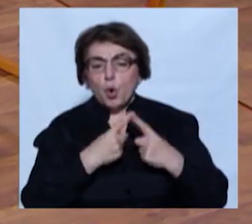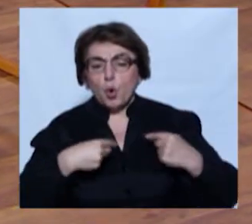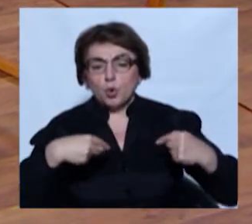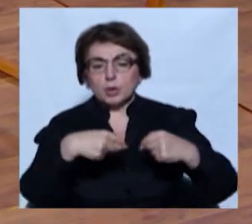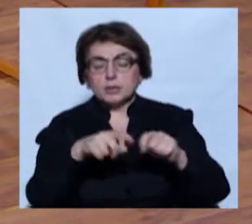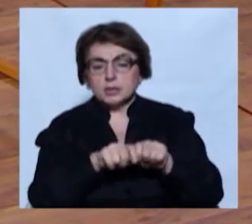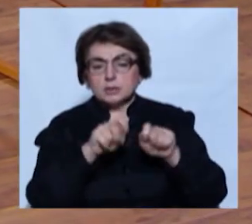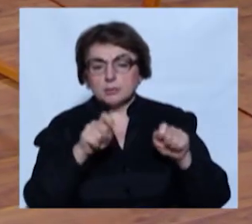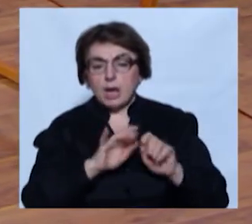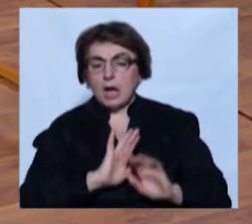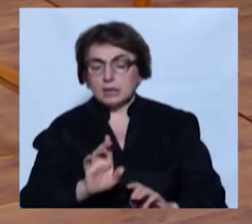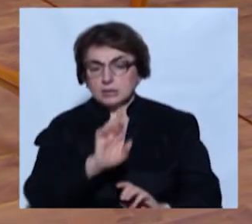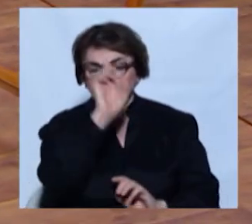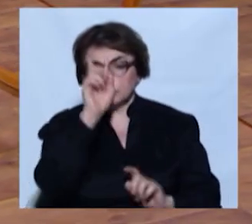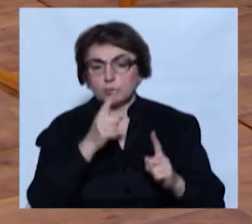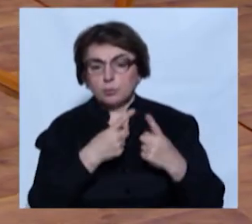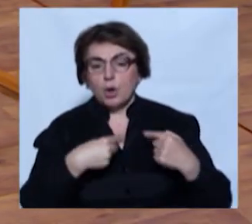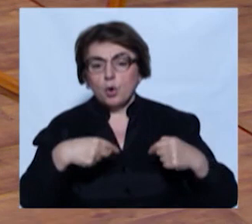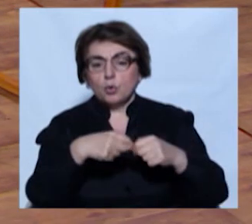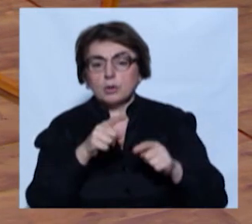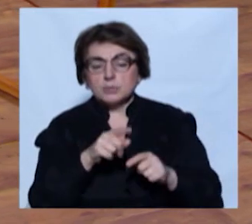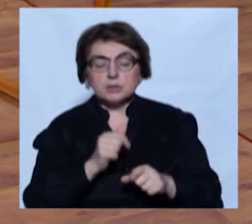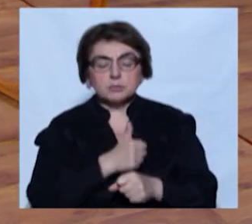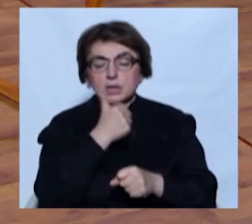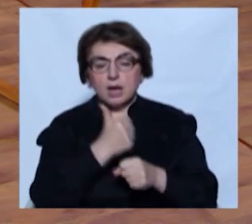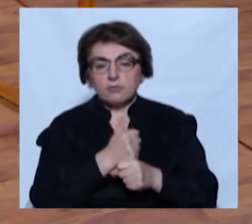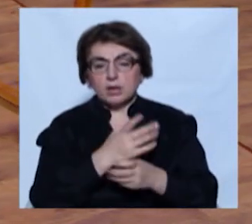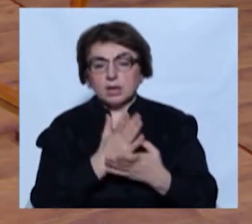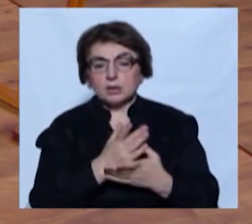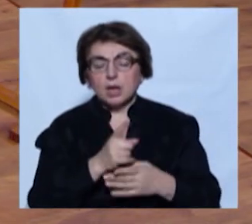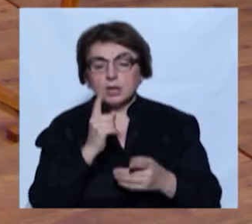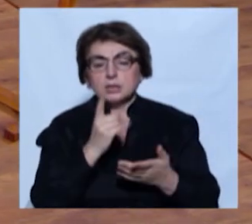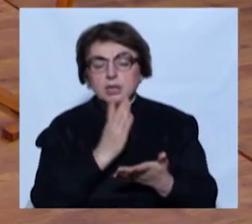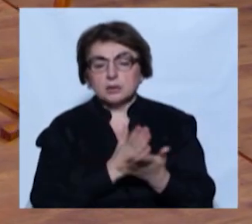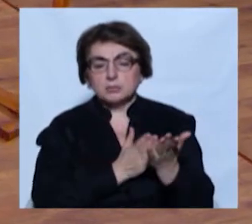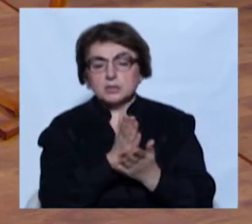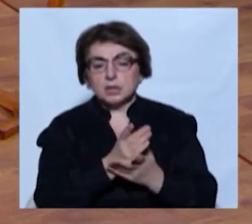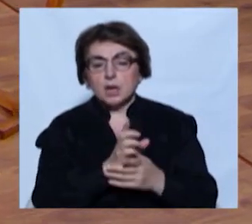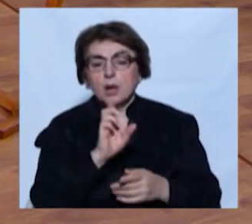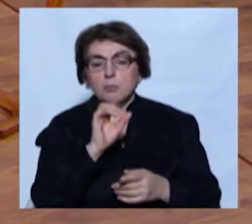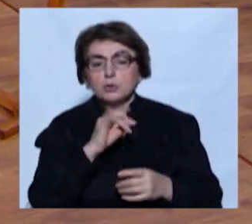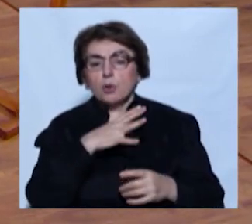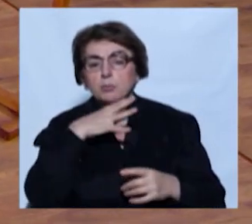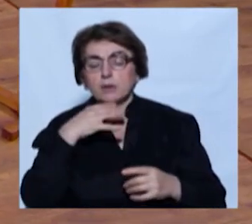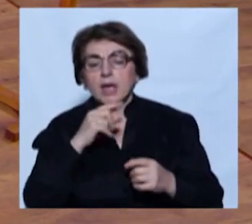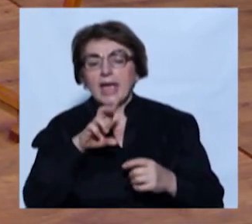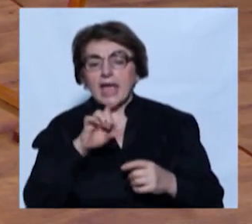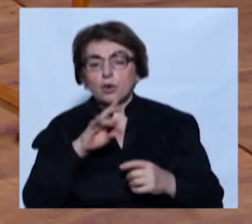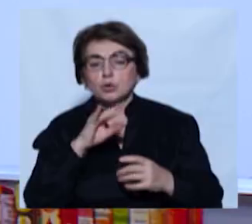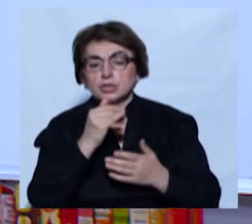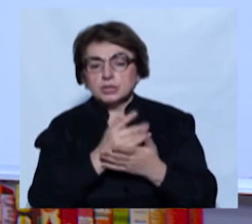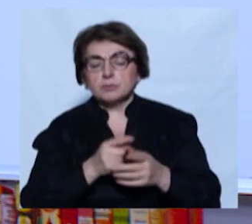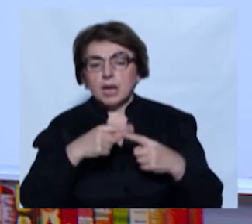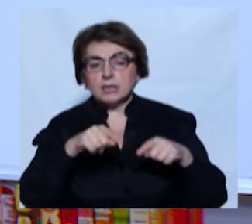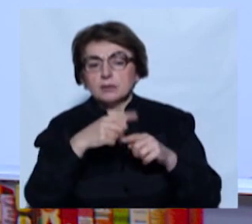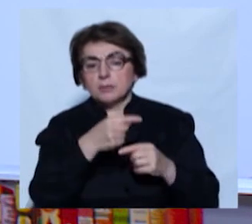ორგანიზაცია, არასამთავრობო ორგანიზაცია. მისი უმთავრესი მიზანი, რა თქმა უნდა, გახლავთ ბიომრავალფეროვნების, ეკოსისტემის და